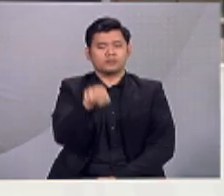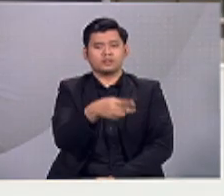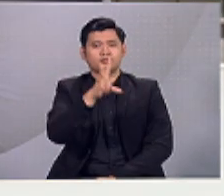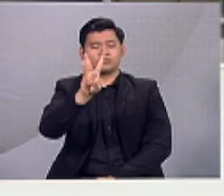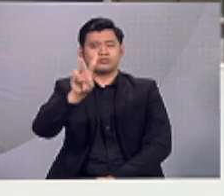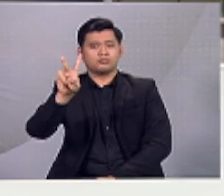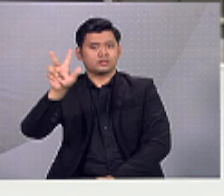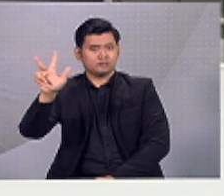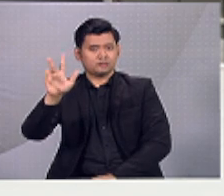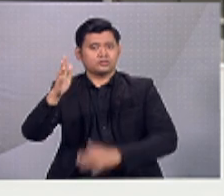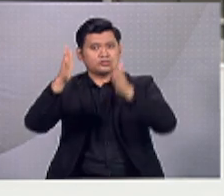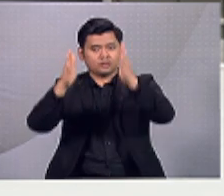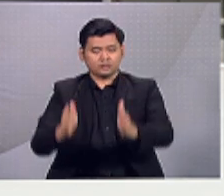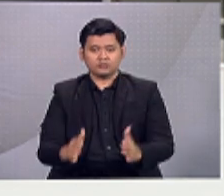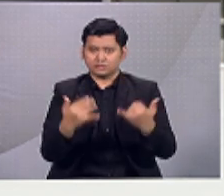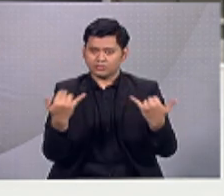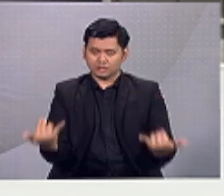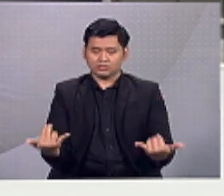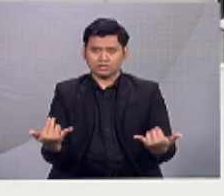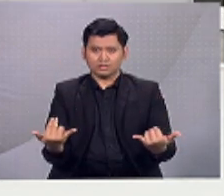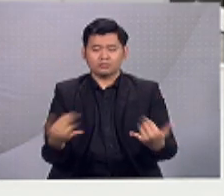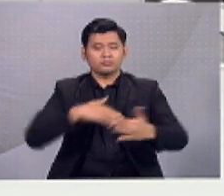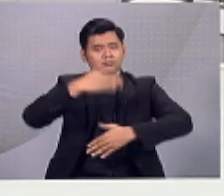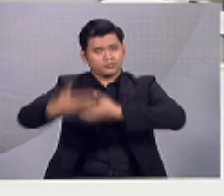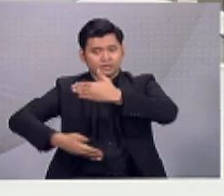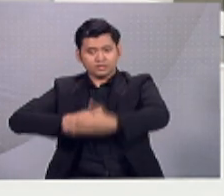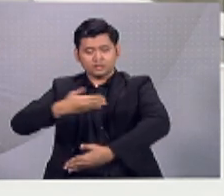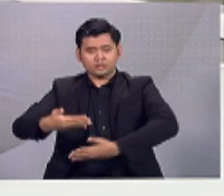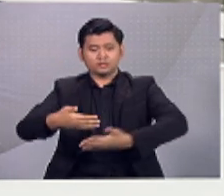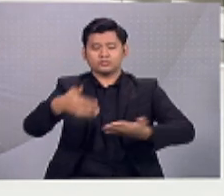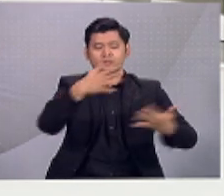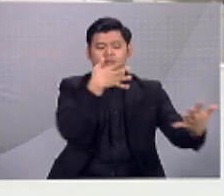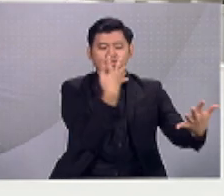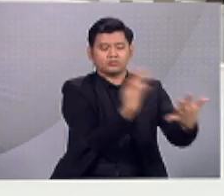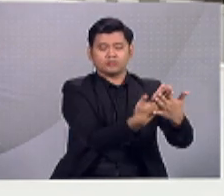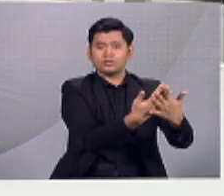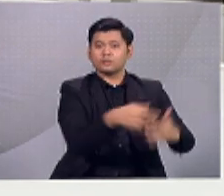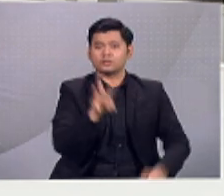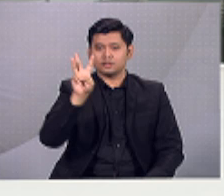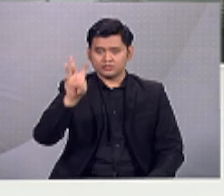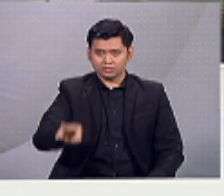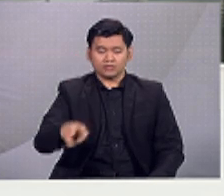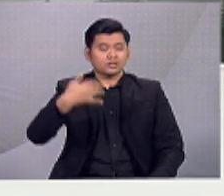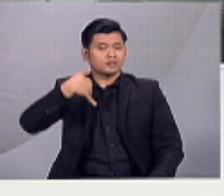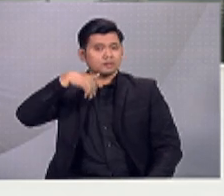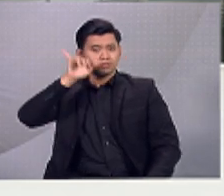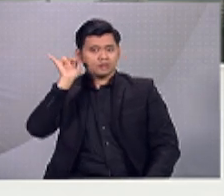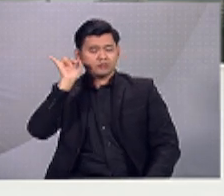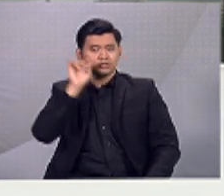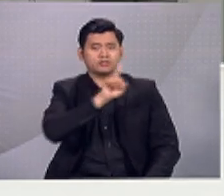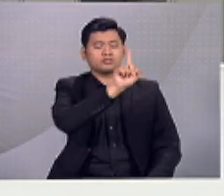14,623 individu sedang menjalani proses kuarantin wajib. Semalam,